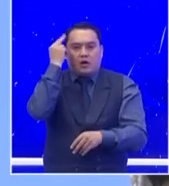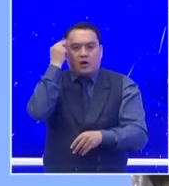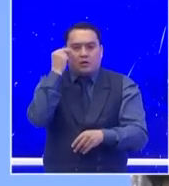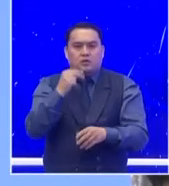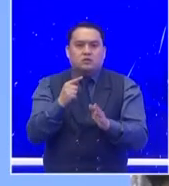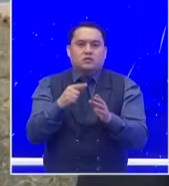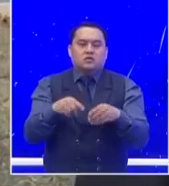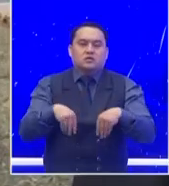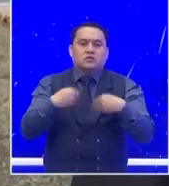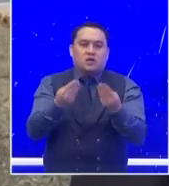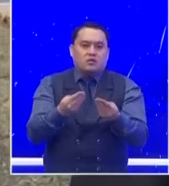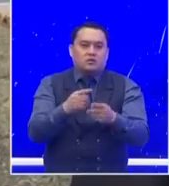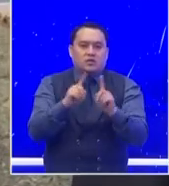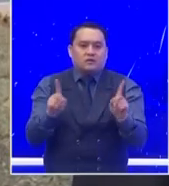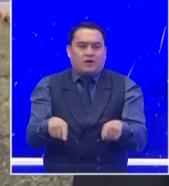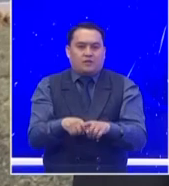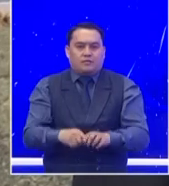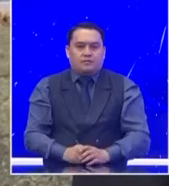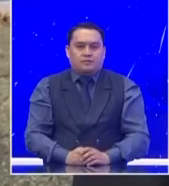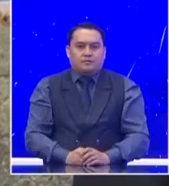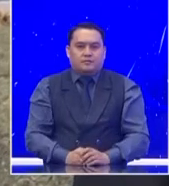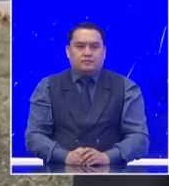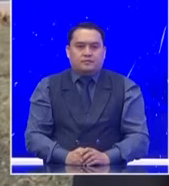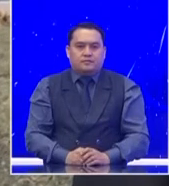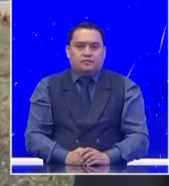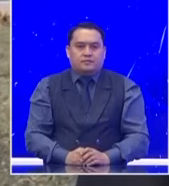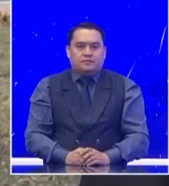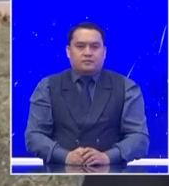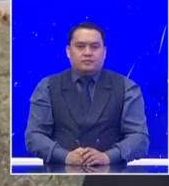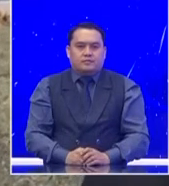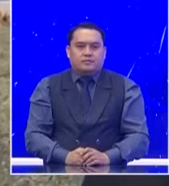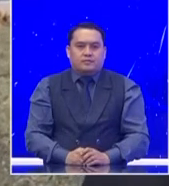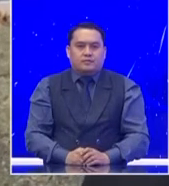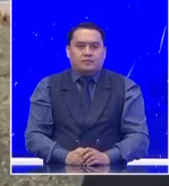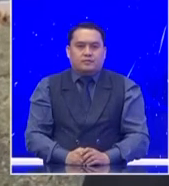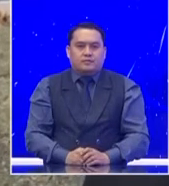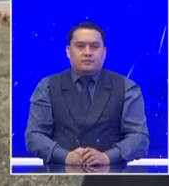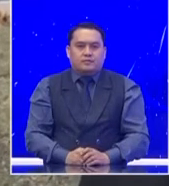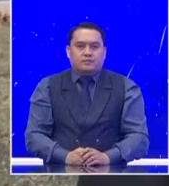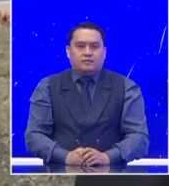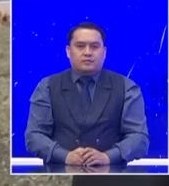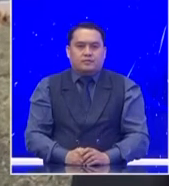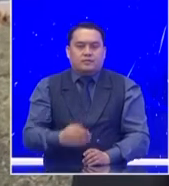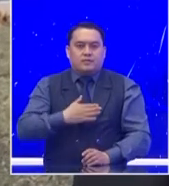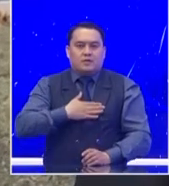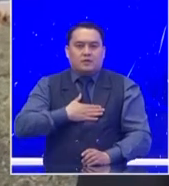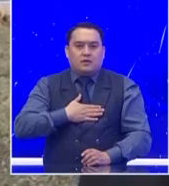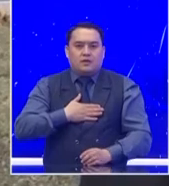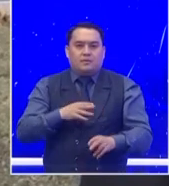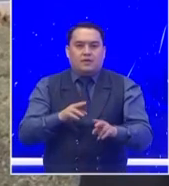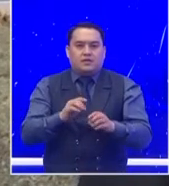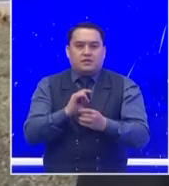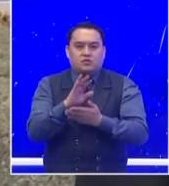жилищных сертификатов. На текущий год, на 2020 год, по программам «Бақытты отбасы» и по